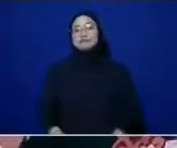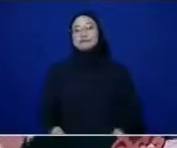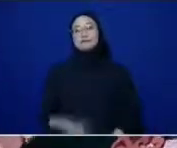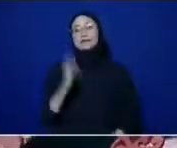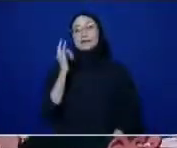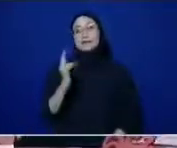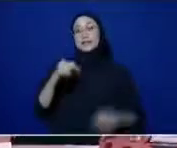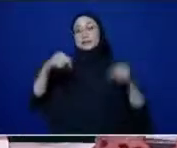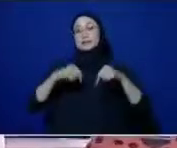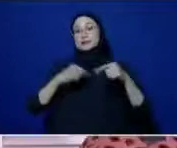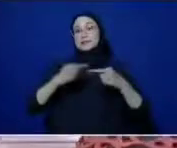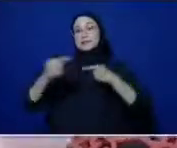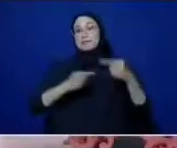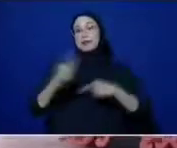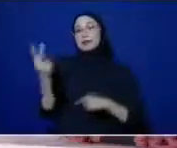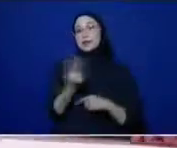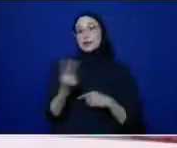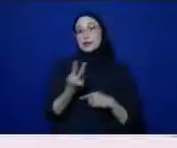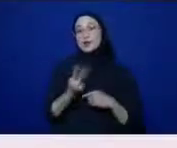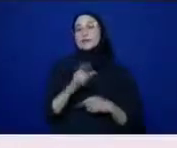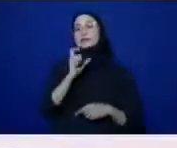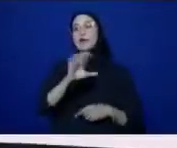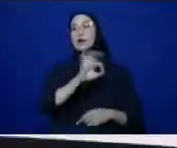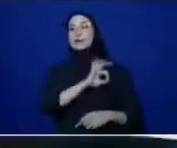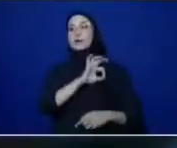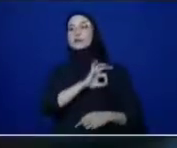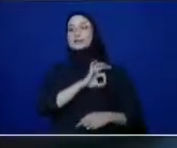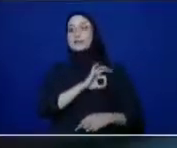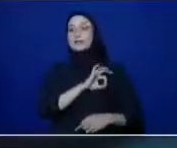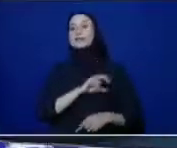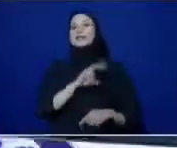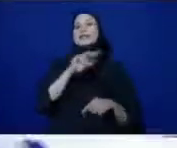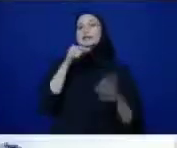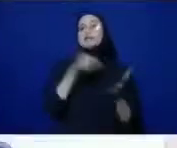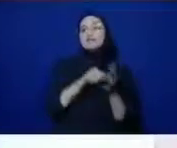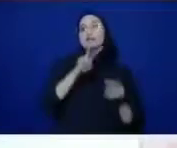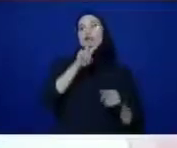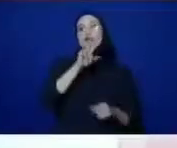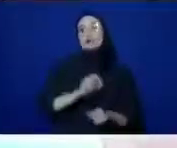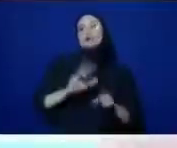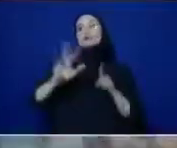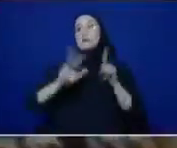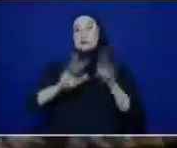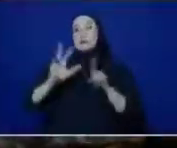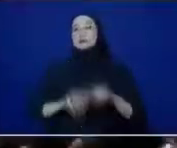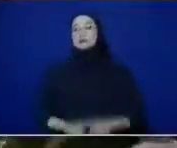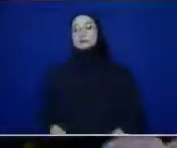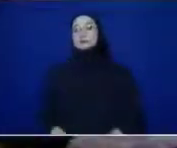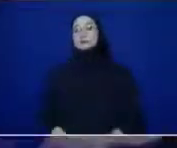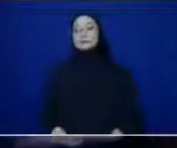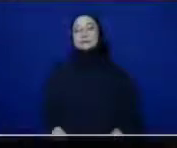bersama kami di debat kedua calon presiden 2019.